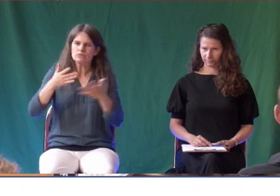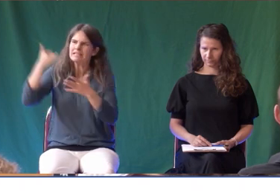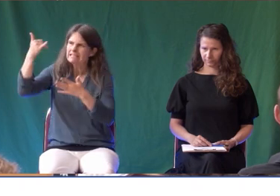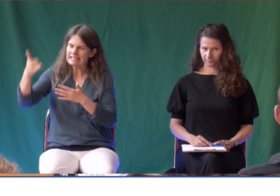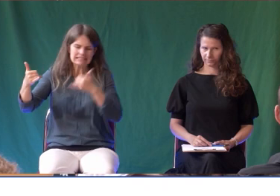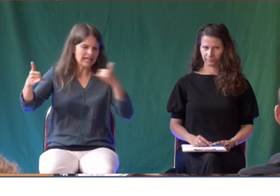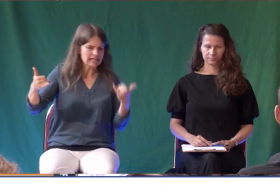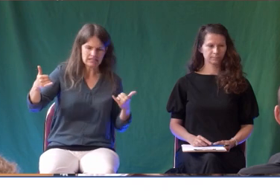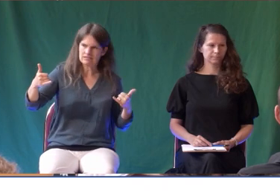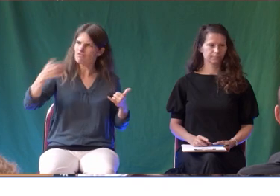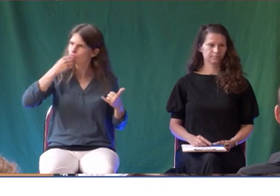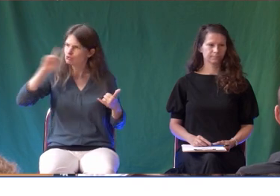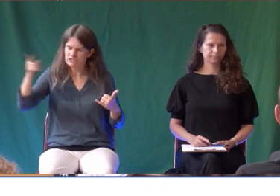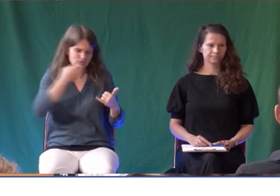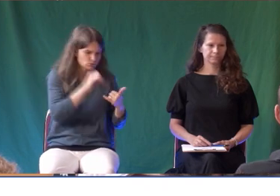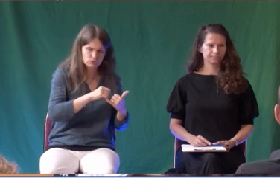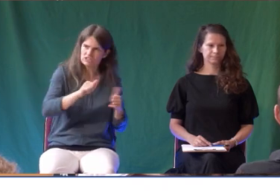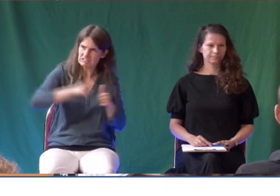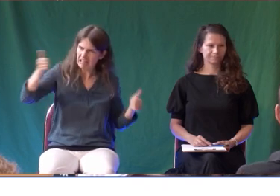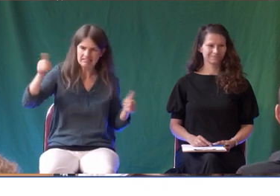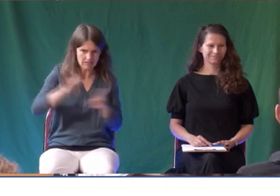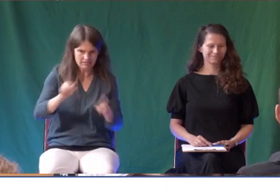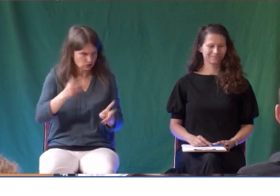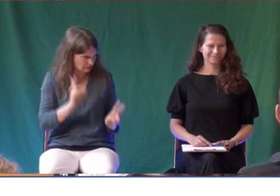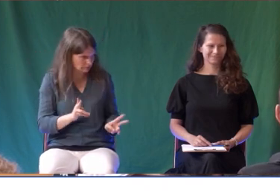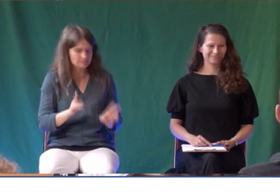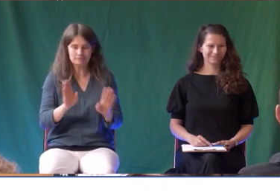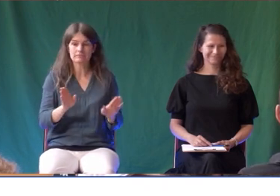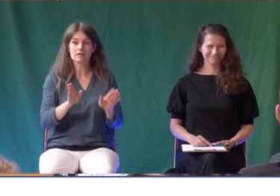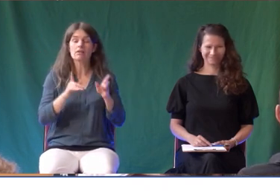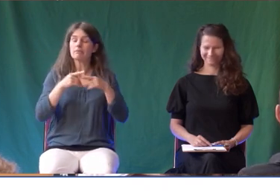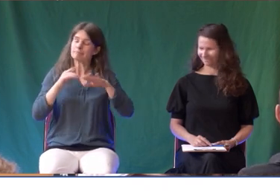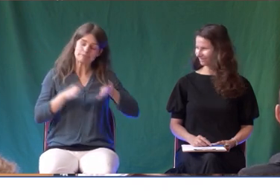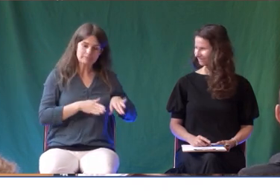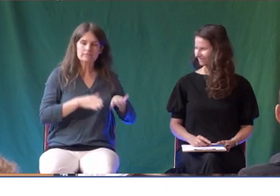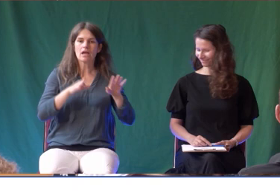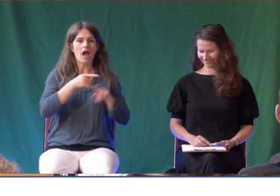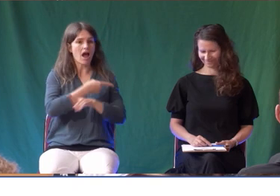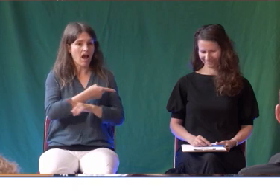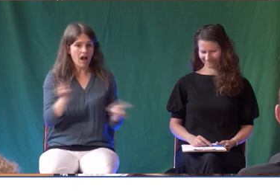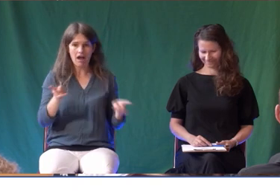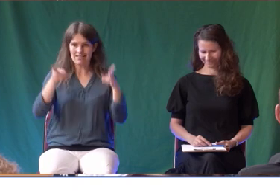jeder hat das Recht eine Familie zu gründen das ist sehr wichtig